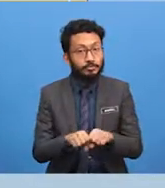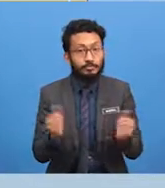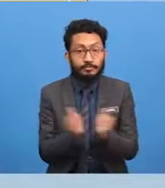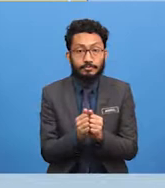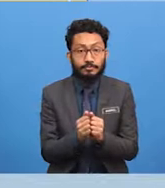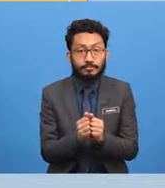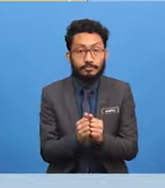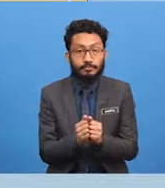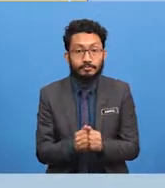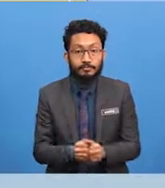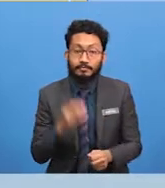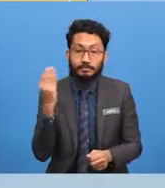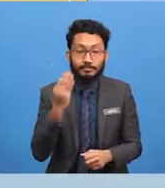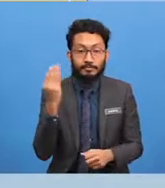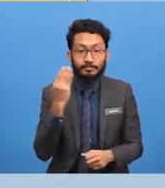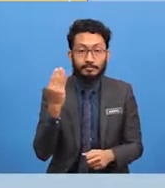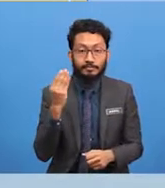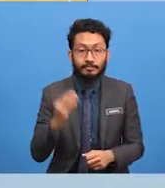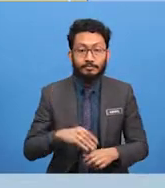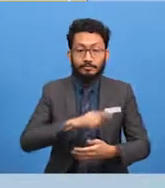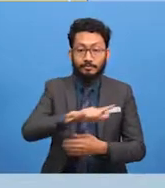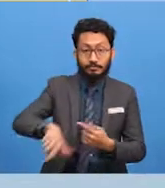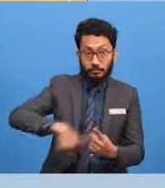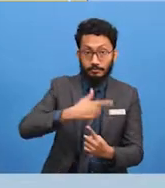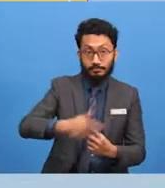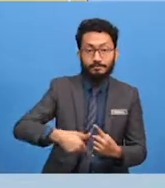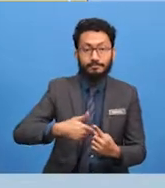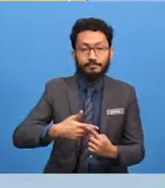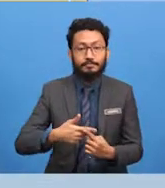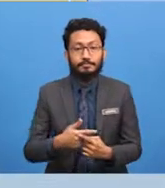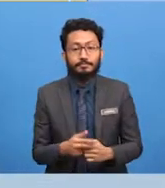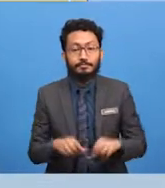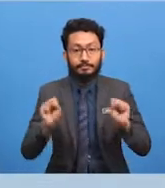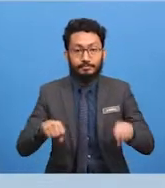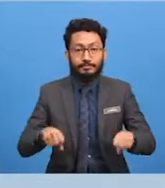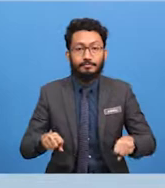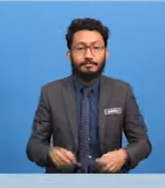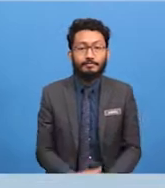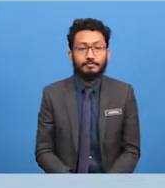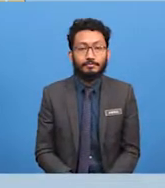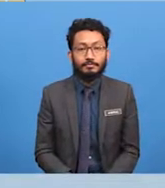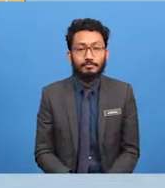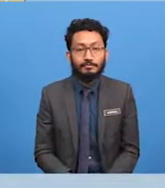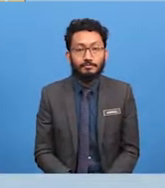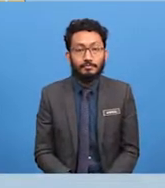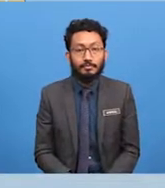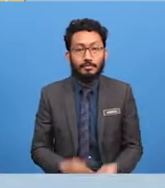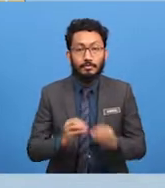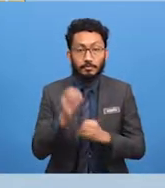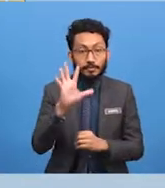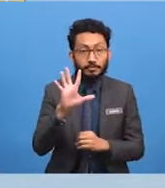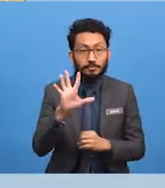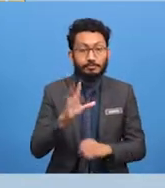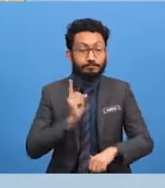semasa dan dalam lingkungan keupayaan organisasi. Kelima,